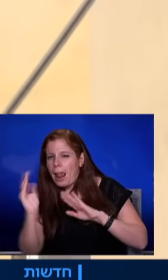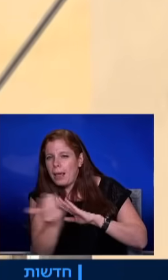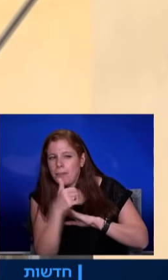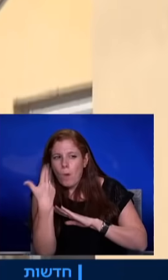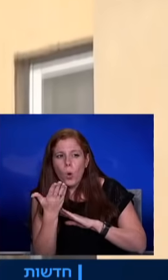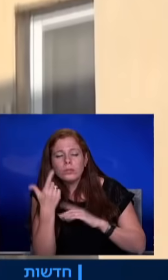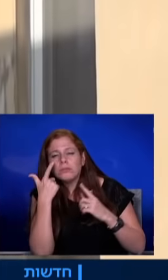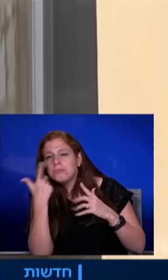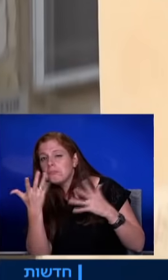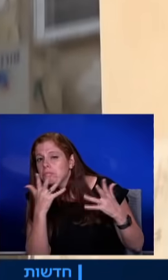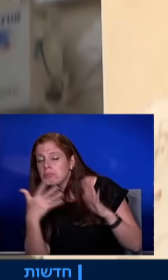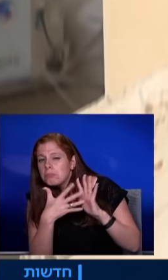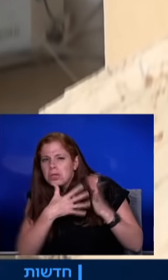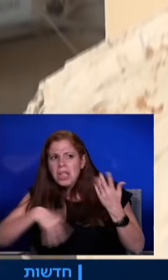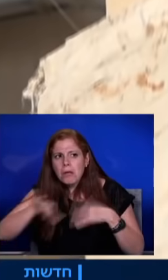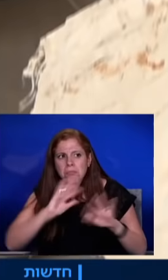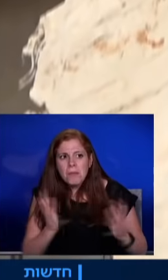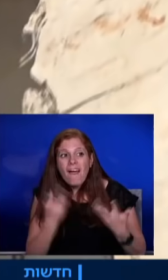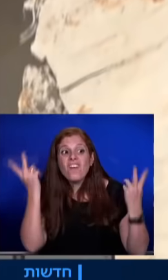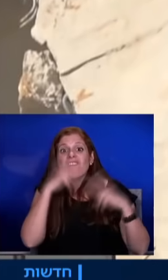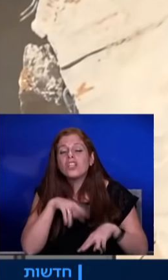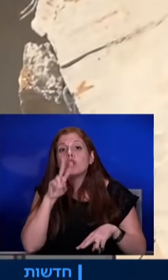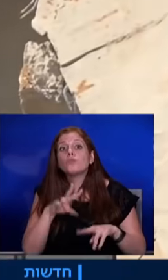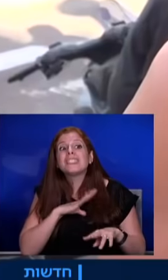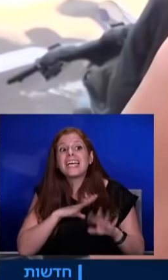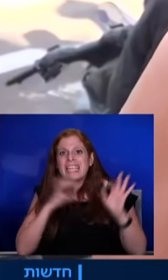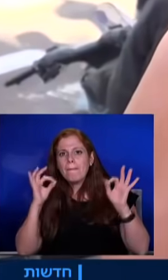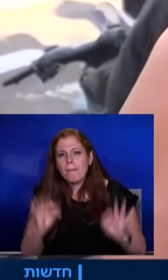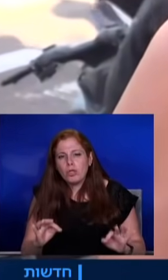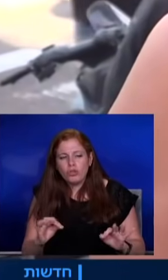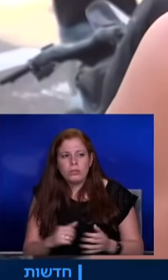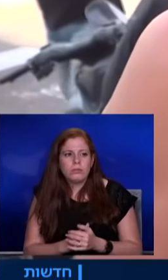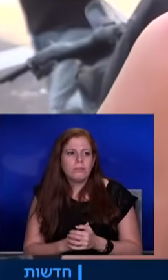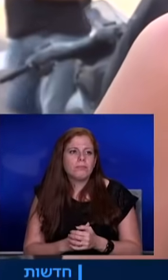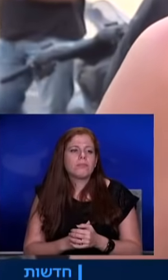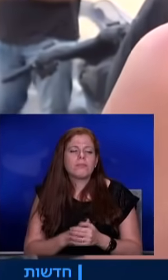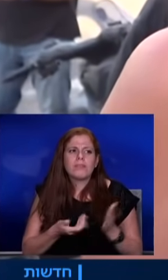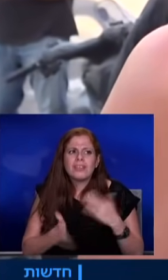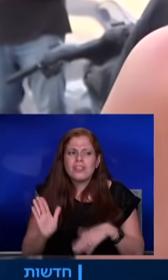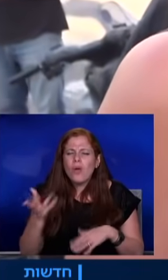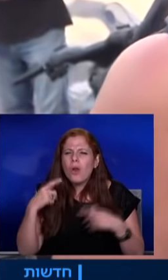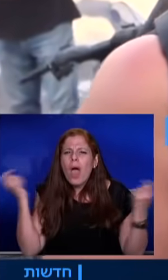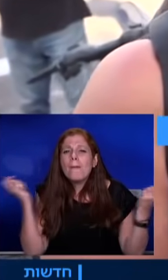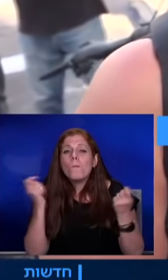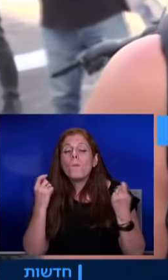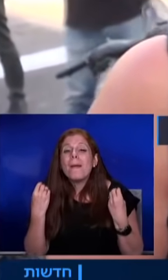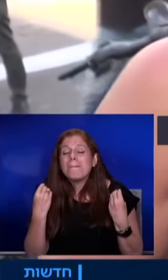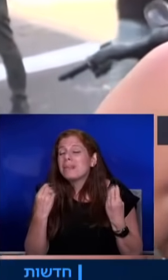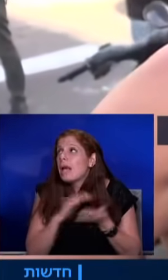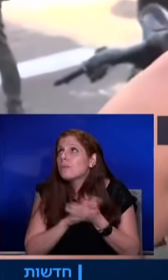הערכת מצב מהירה והבין שיש פה סכנה ממשית. יצאנו, היינו עמומים, זה היה פשוט